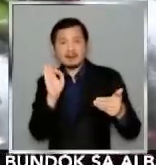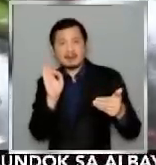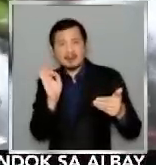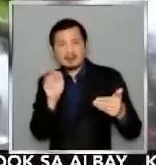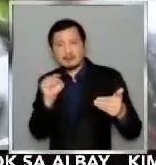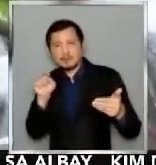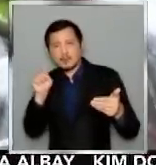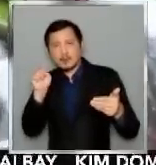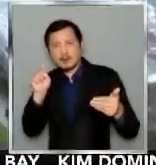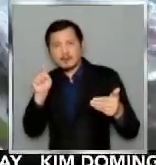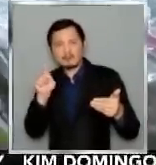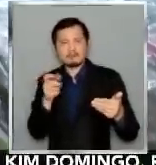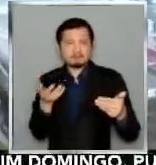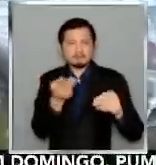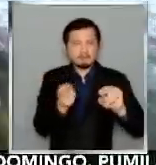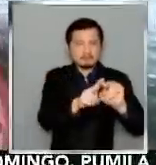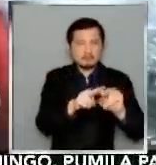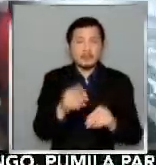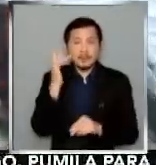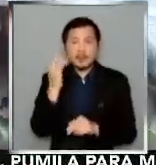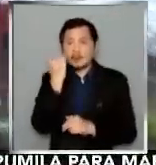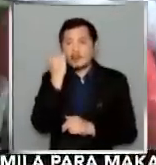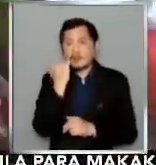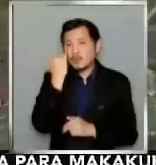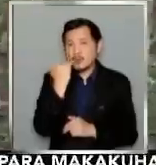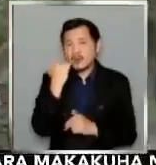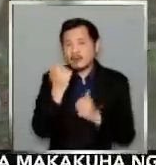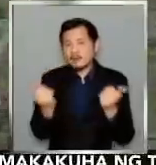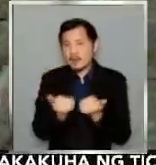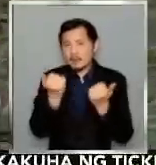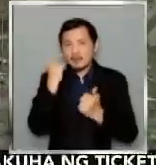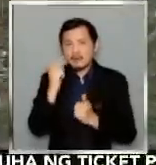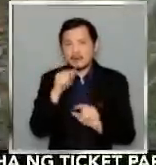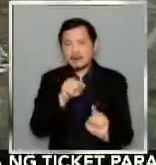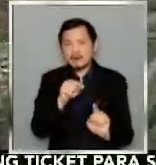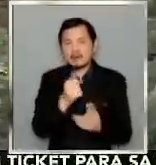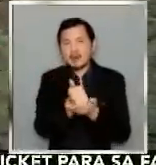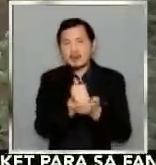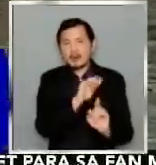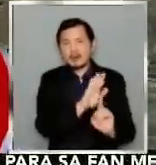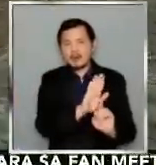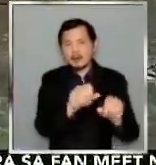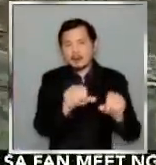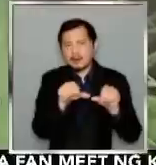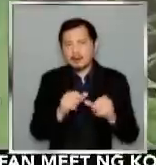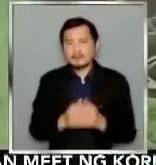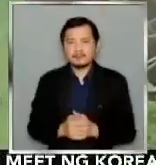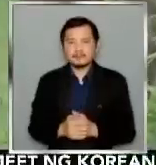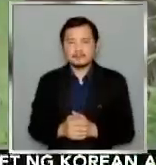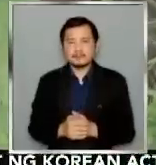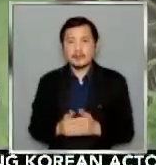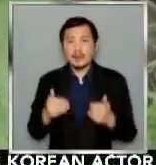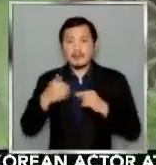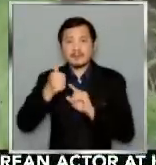Kulang daw kasi ang supply ngayon ng native na bawang sa kanilang lugar. Para naman kay Rosendo So ng Sinag, kailangan